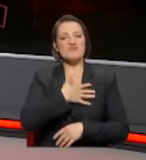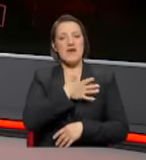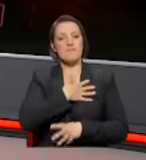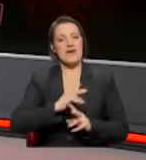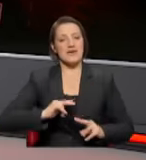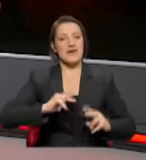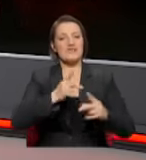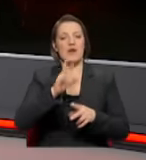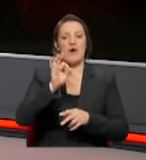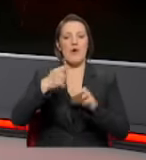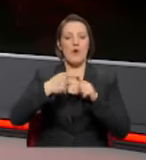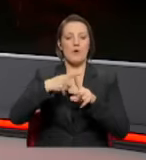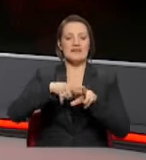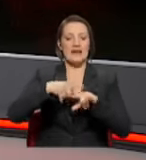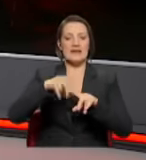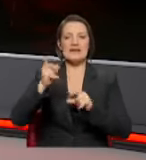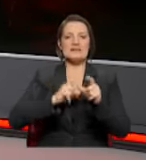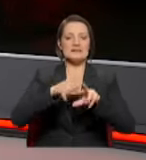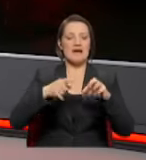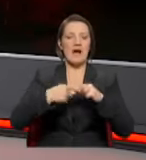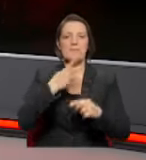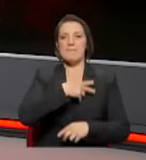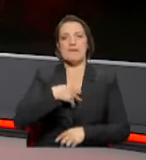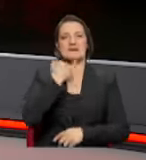CHP'ye geçen Ortahisar Belediyesi'ni ziyaret etti.